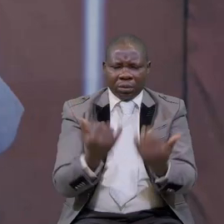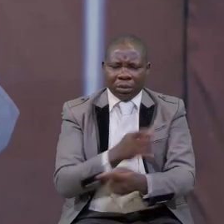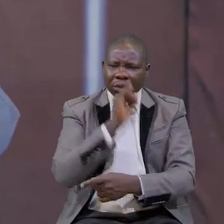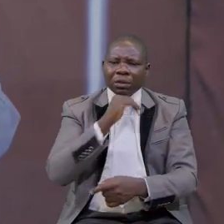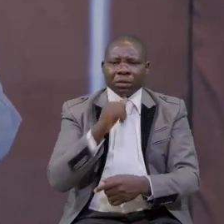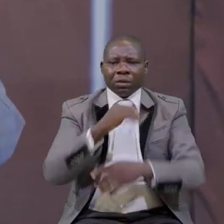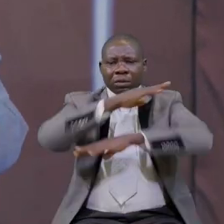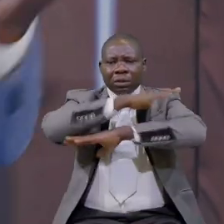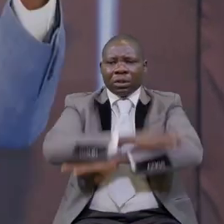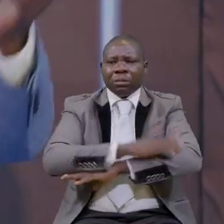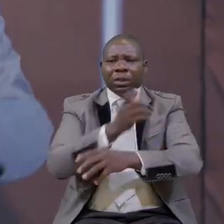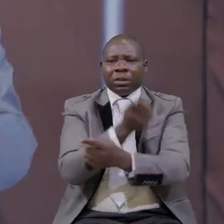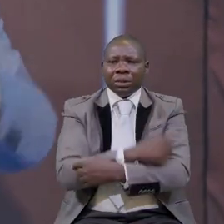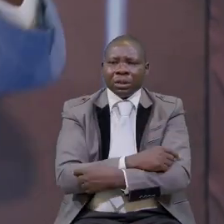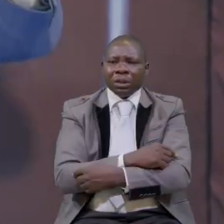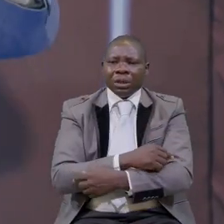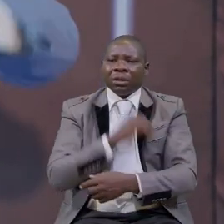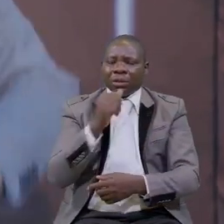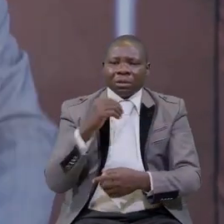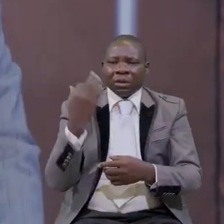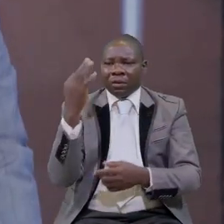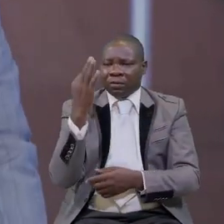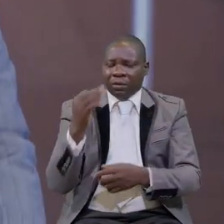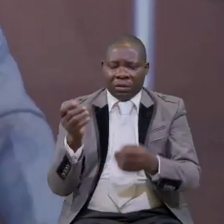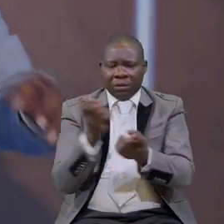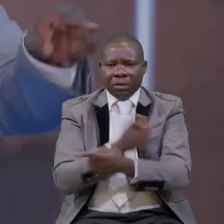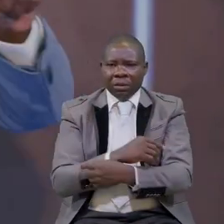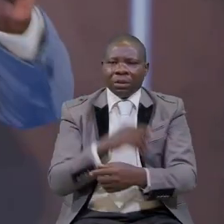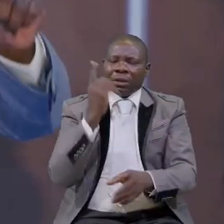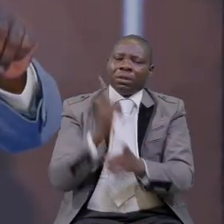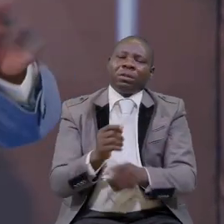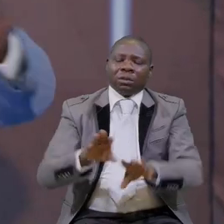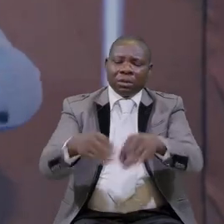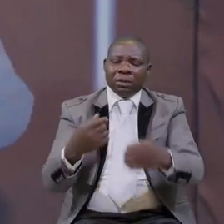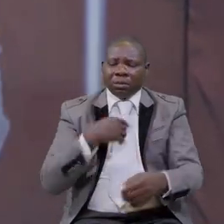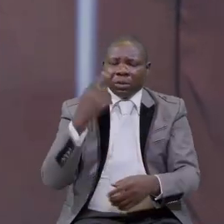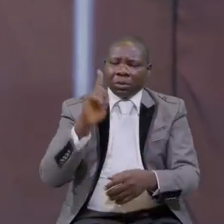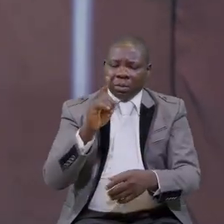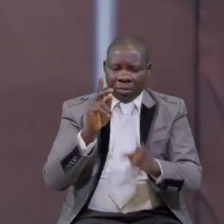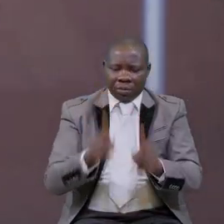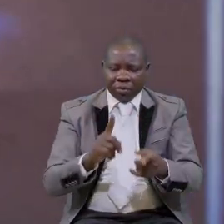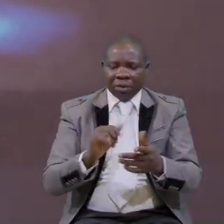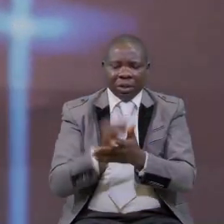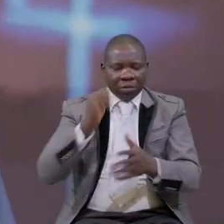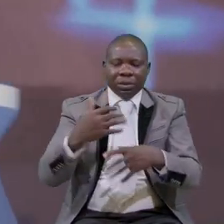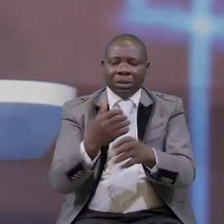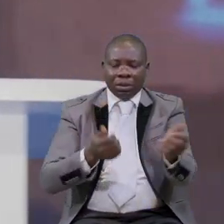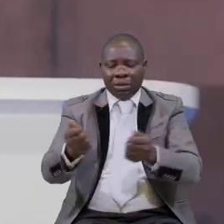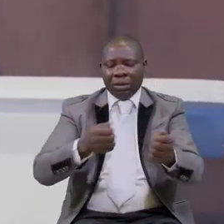pas un jour du sabbat ou jour de festival. Donne-moi celui qui va me conduire. Et